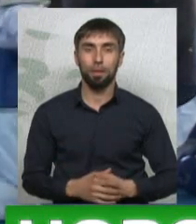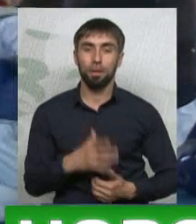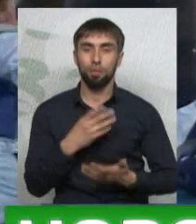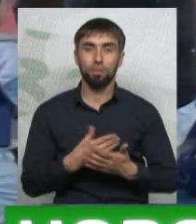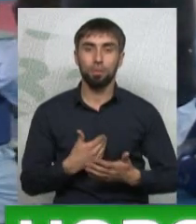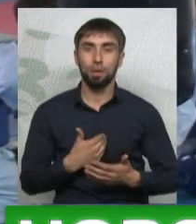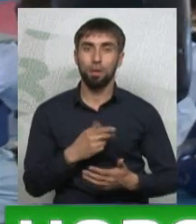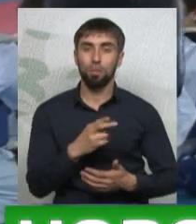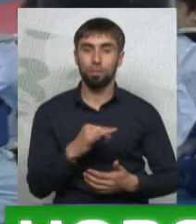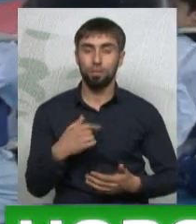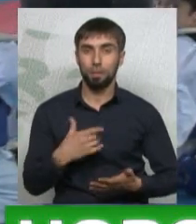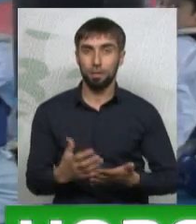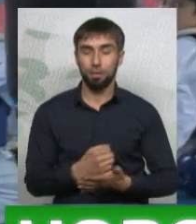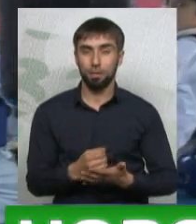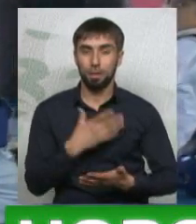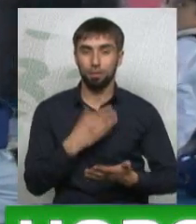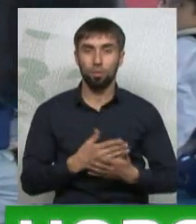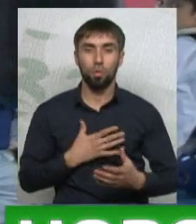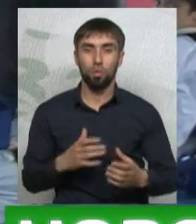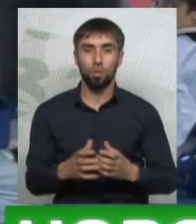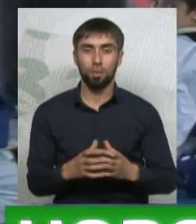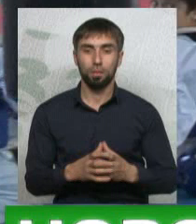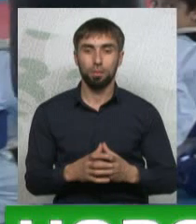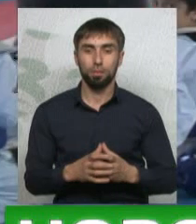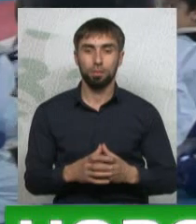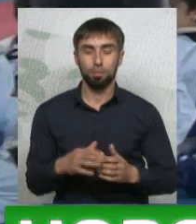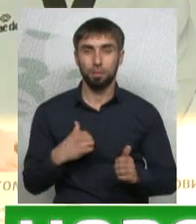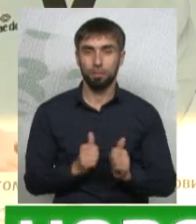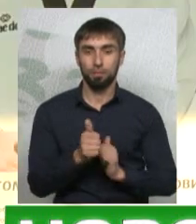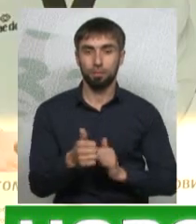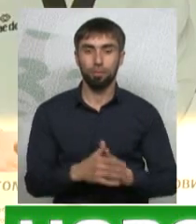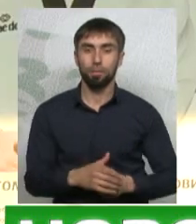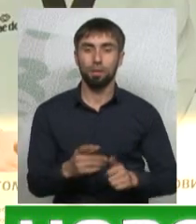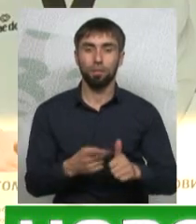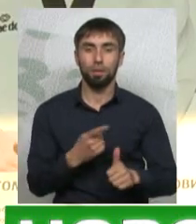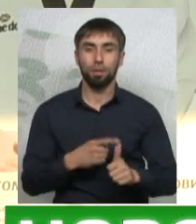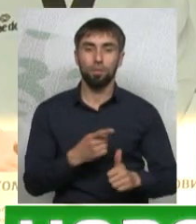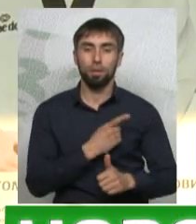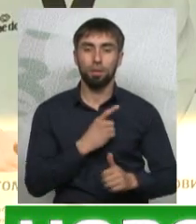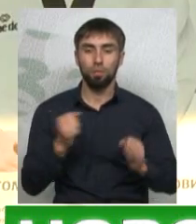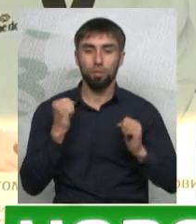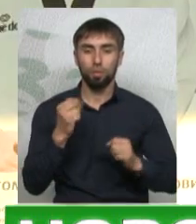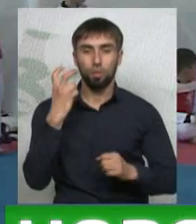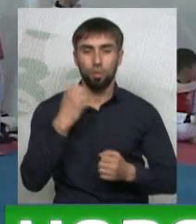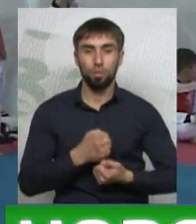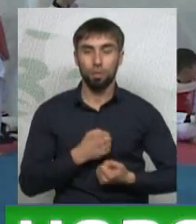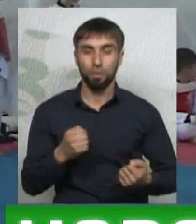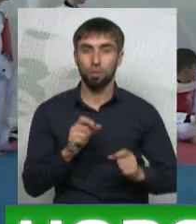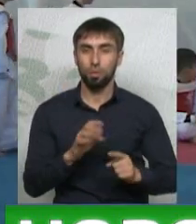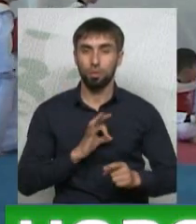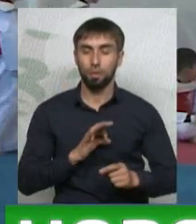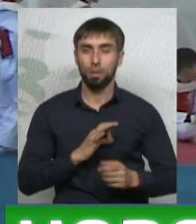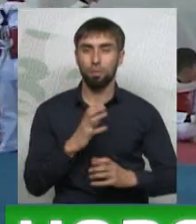всей схватка, кофте, она вот команд, видео, кто кофте, это команд. Звание мастер спорта, черный пояс, золотые